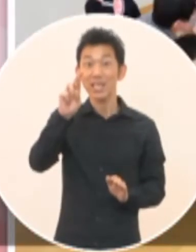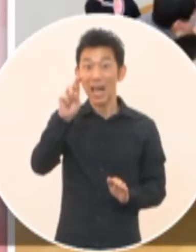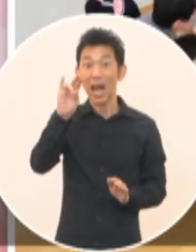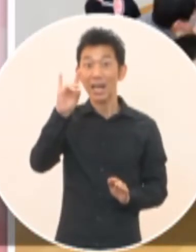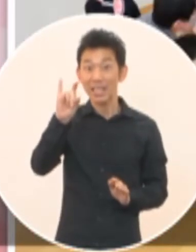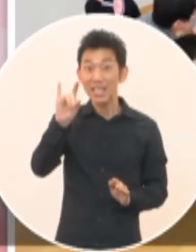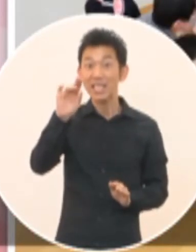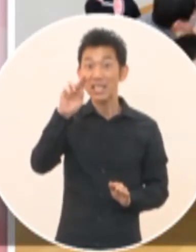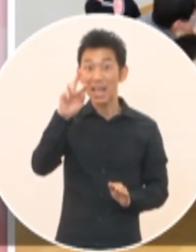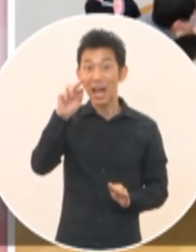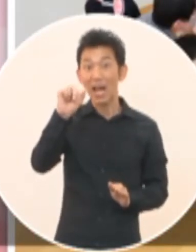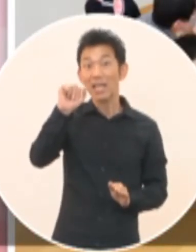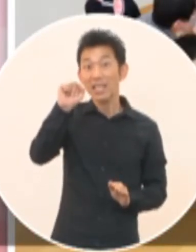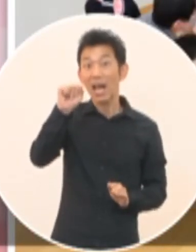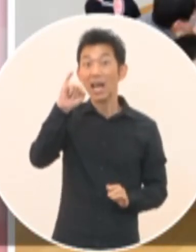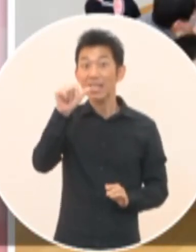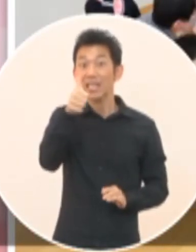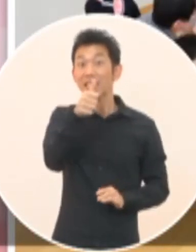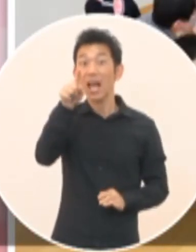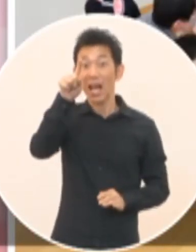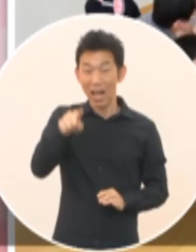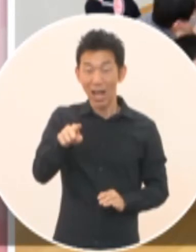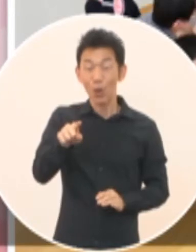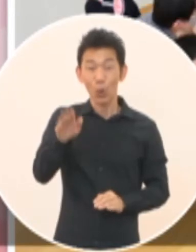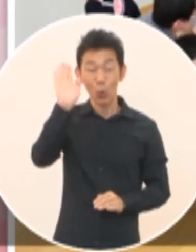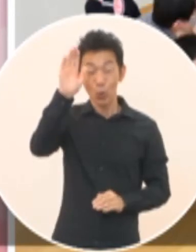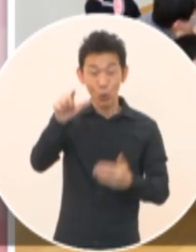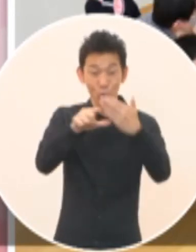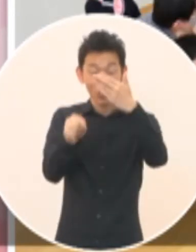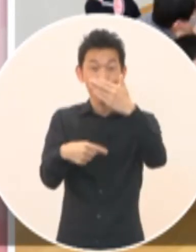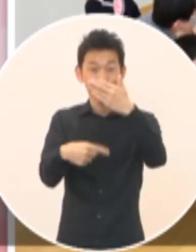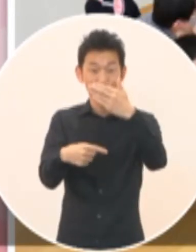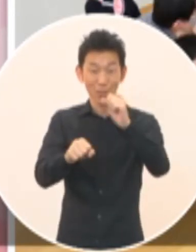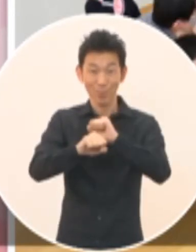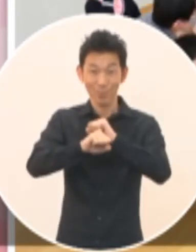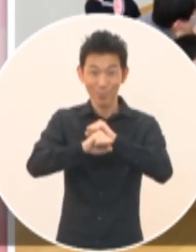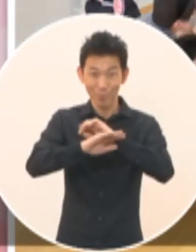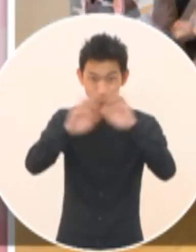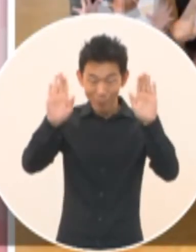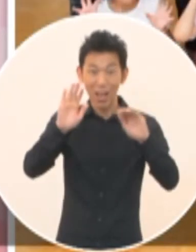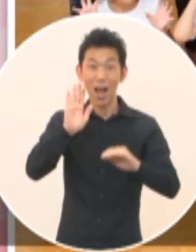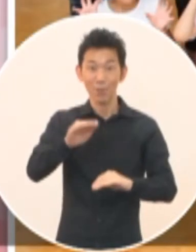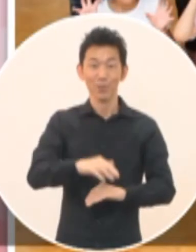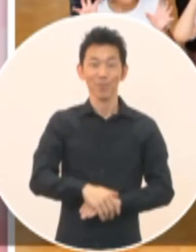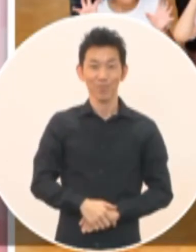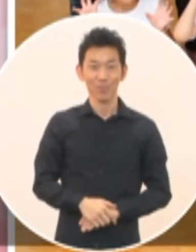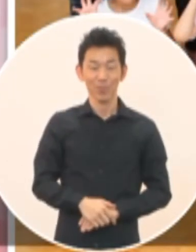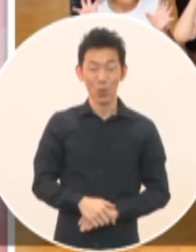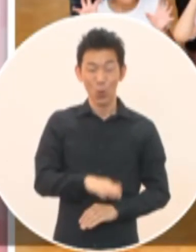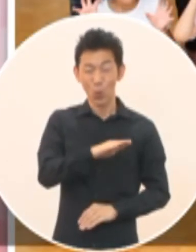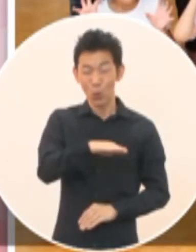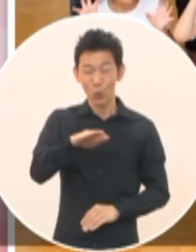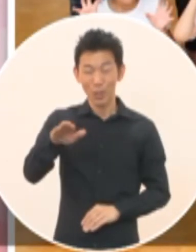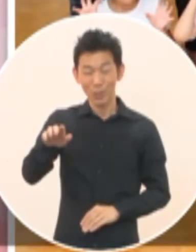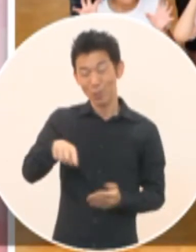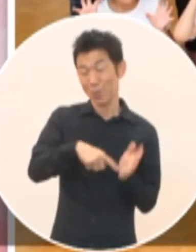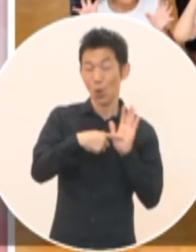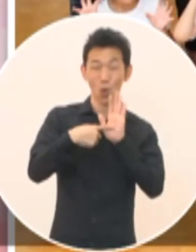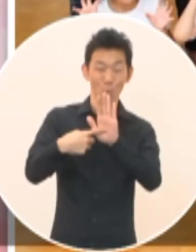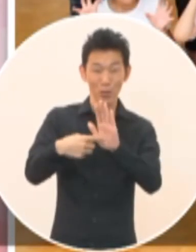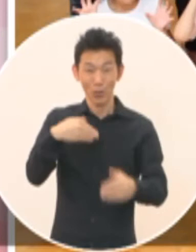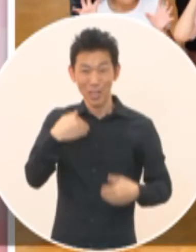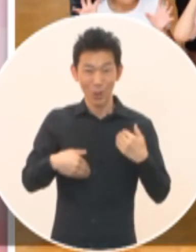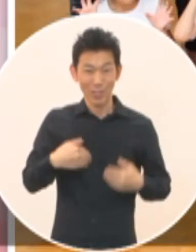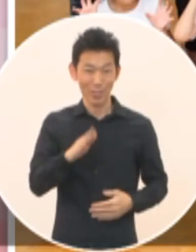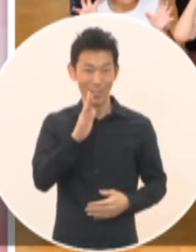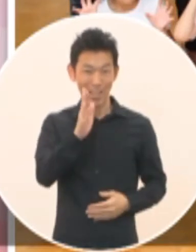イダーが9月1日に公演されます。子どもたちの元気いっぱいの姿をお楽しみください